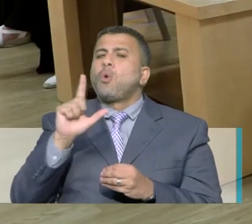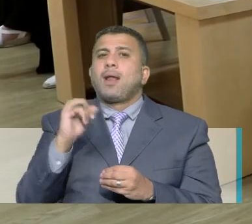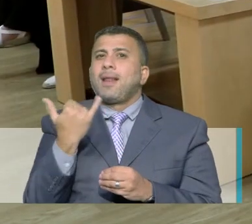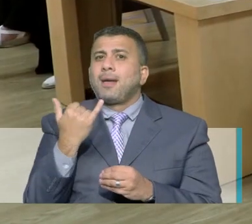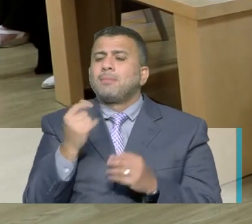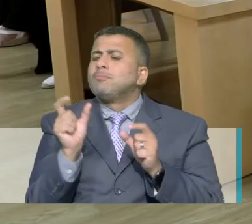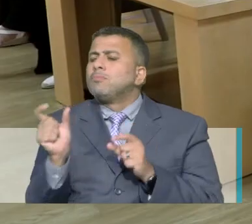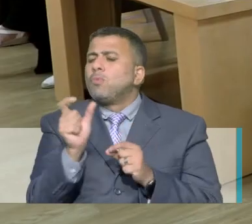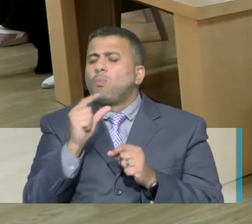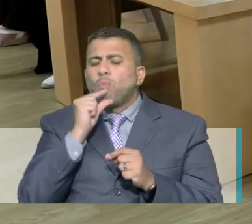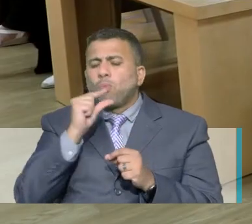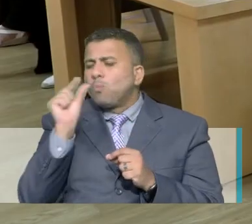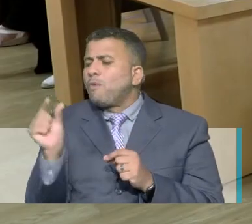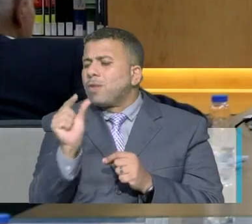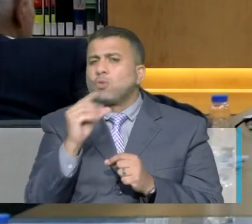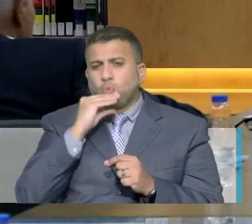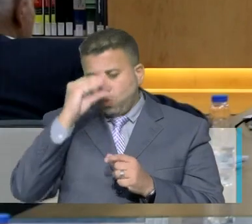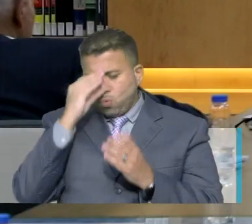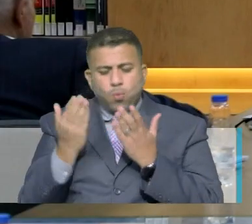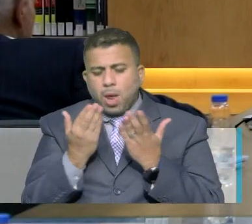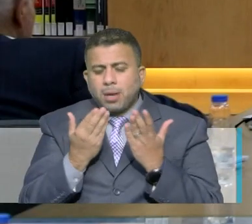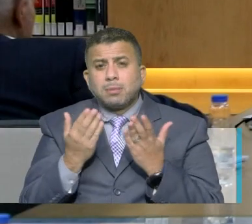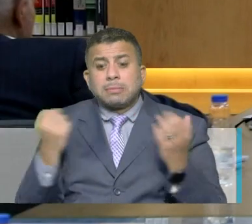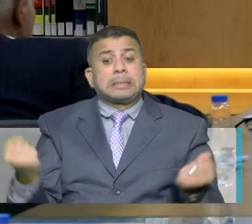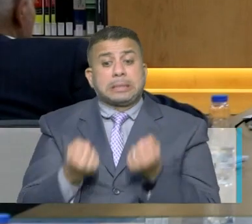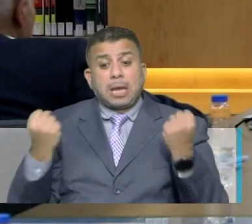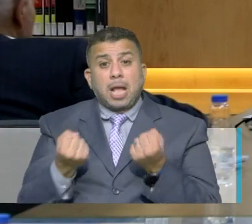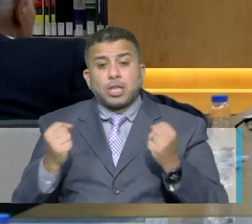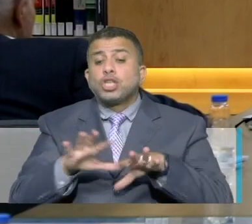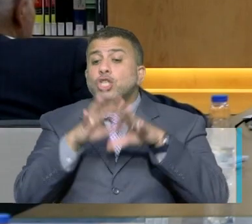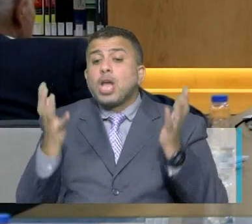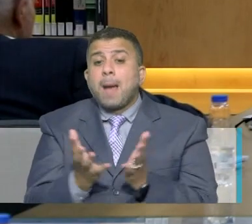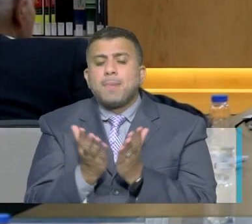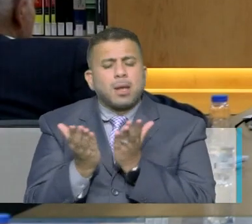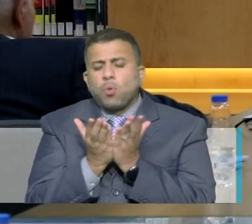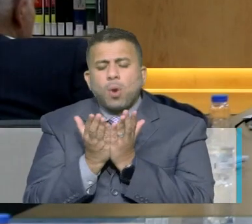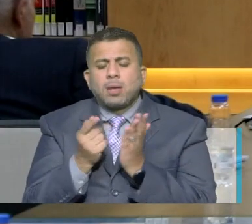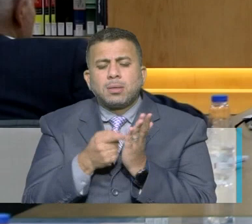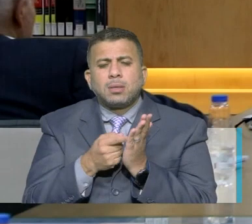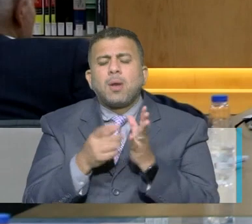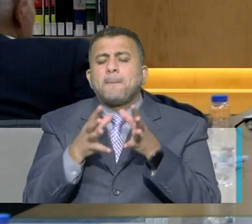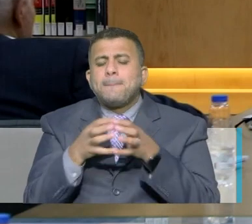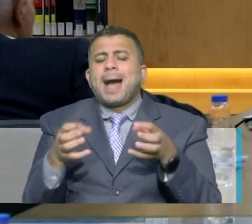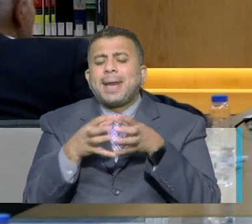بمفردات القران ودراستها دراسه شامله لها ولمعانيها